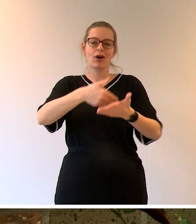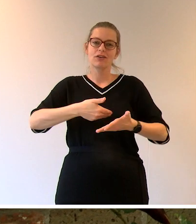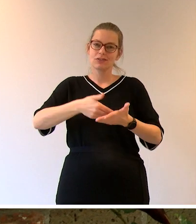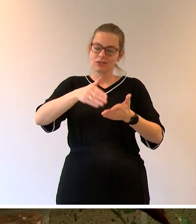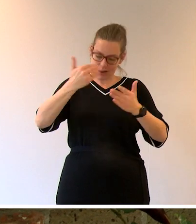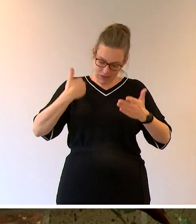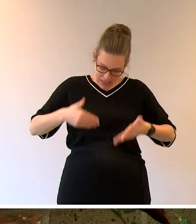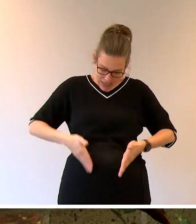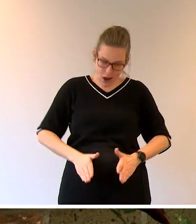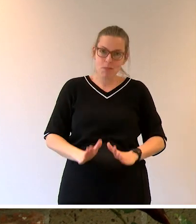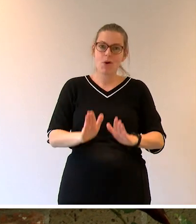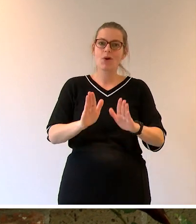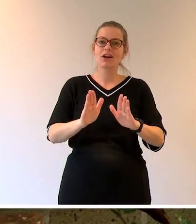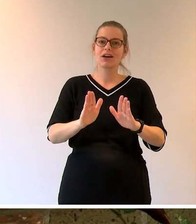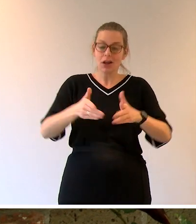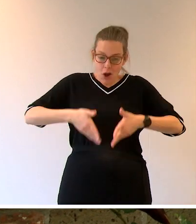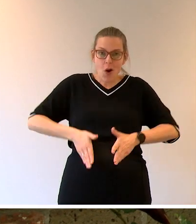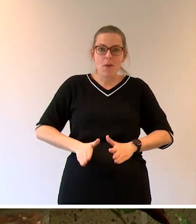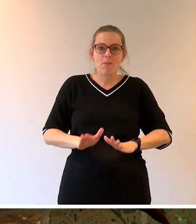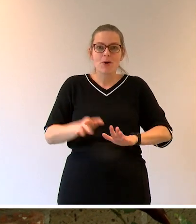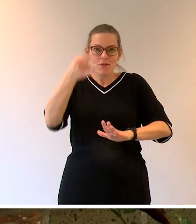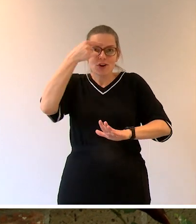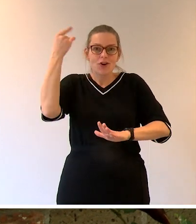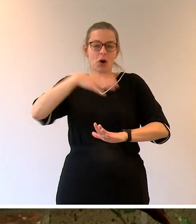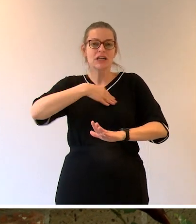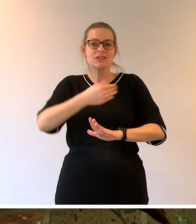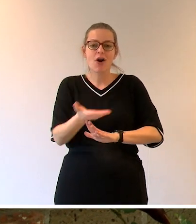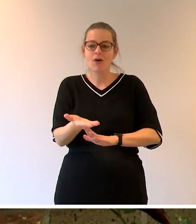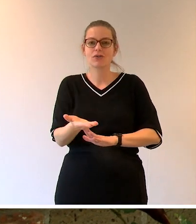Heer. Het is de geboorte van een koningszoon.